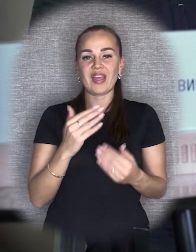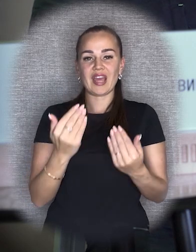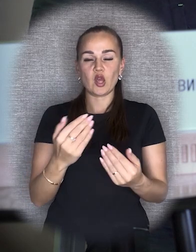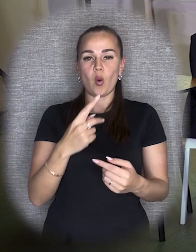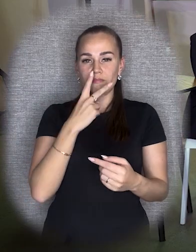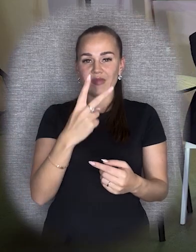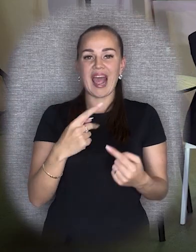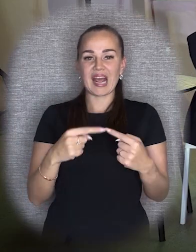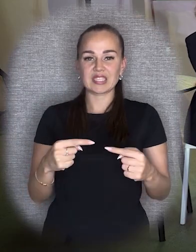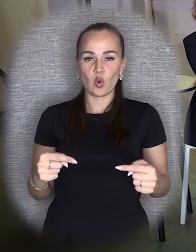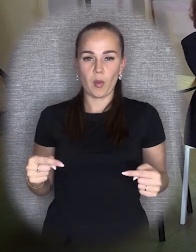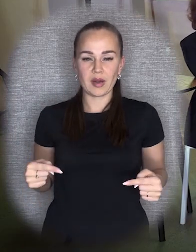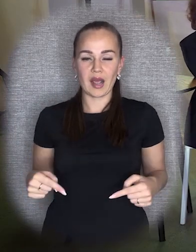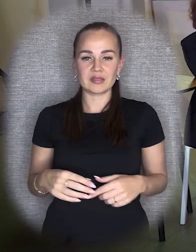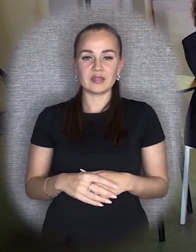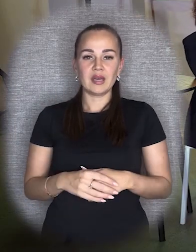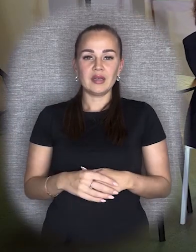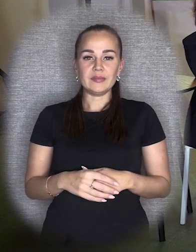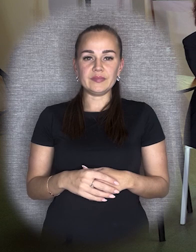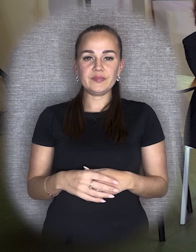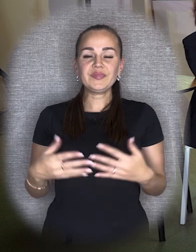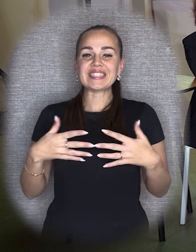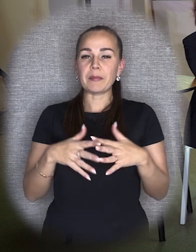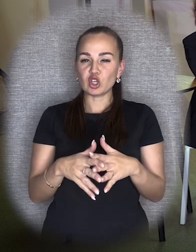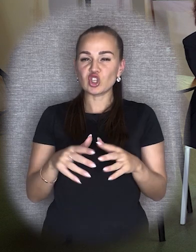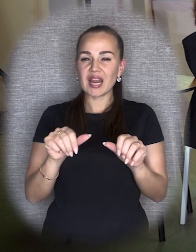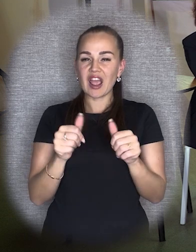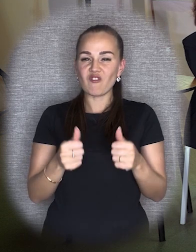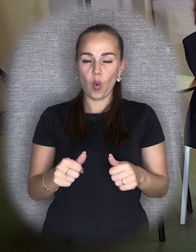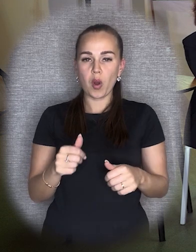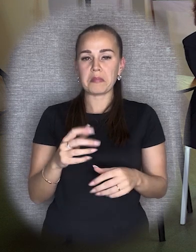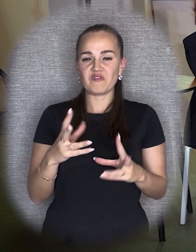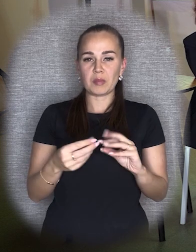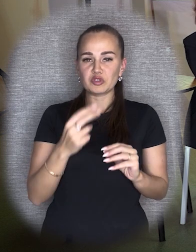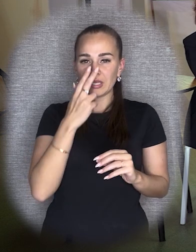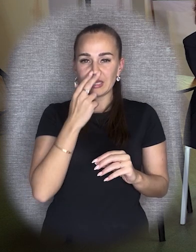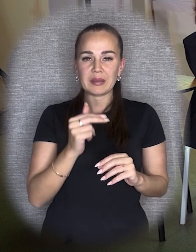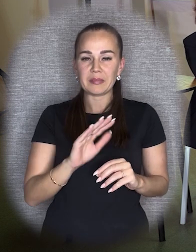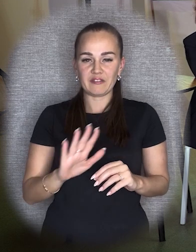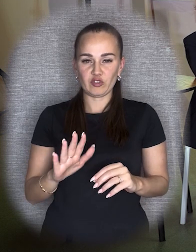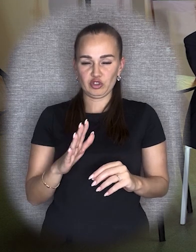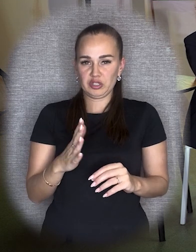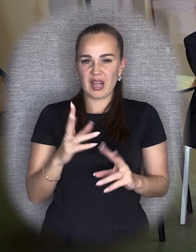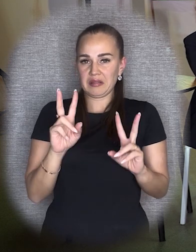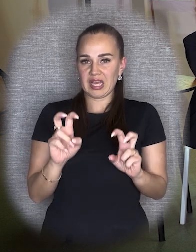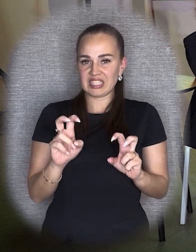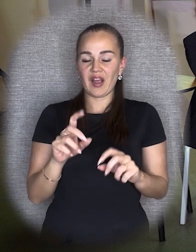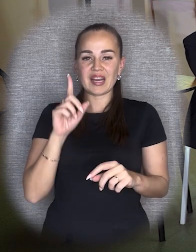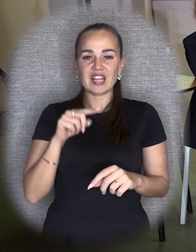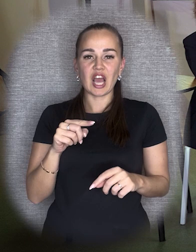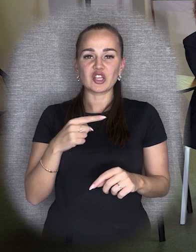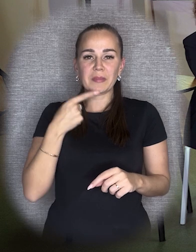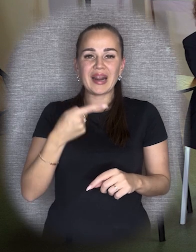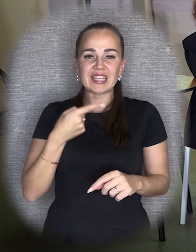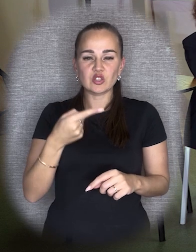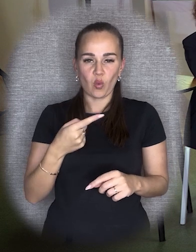разнообразии. Ну, я, наверное, ну, сопряжение форм довольно непривычное на первый взгляд название. Оно даже произносится